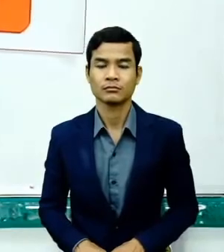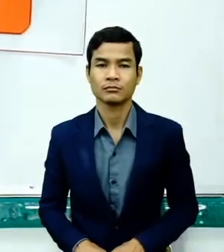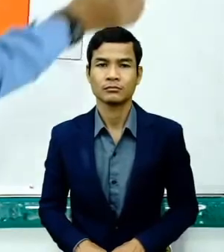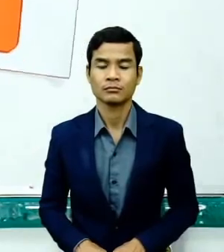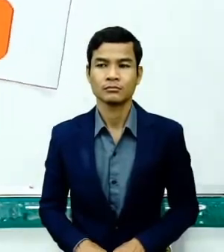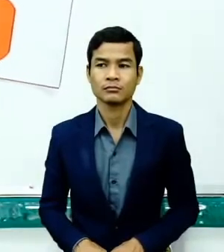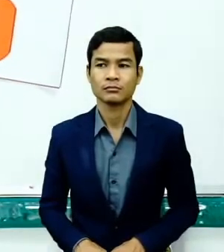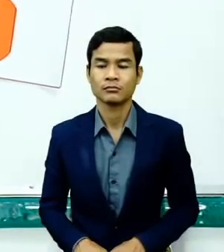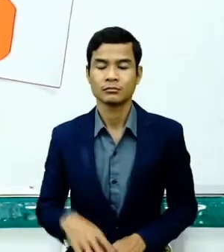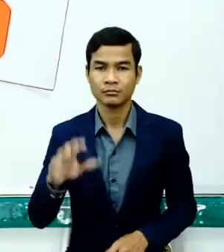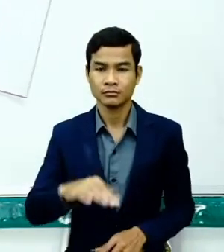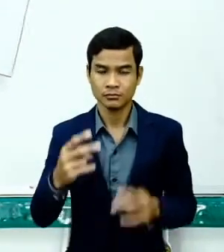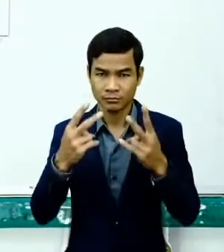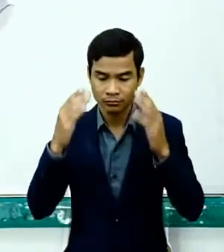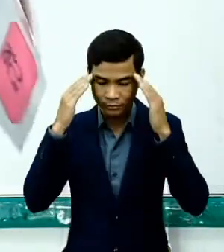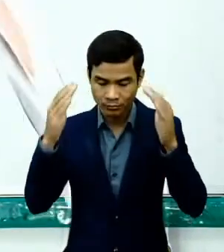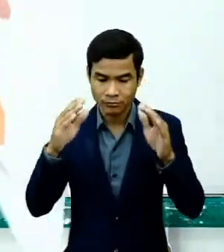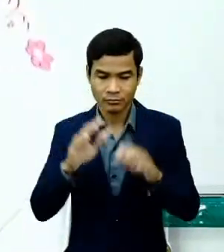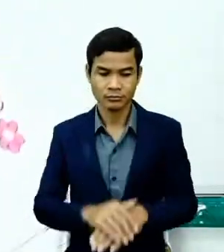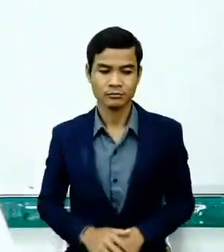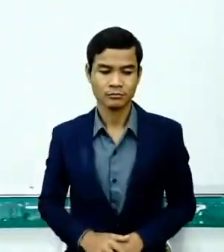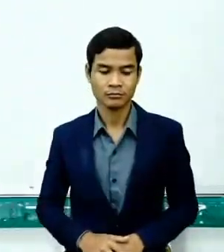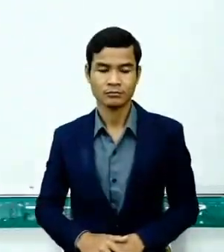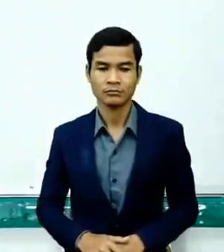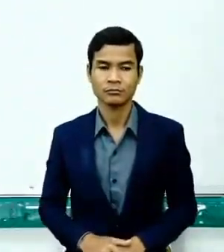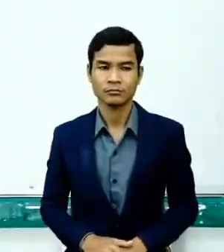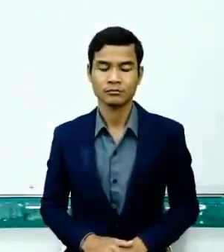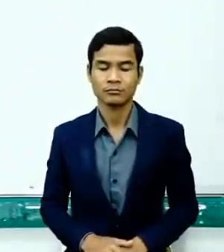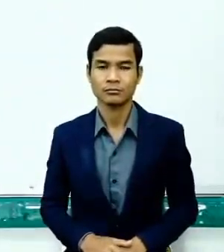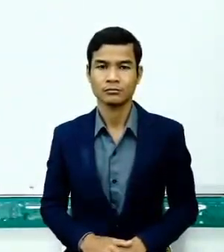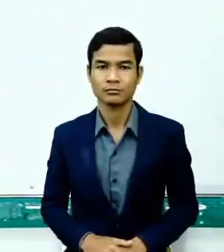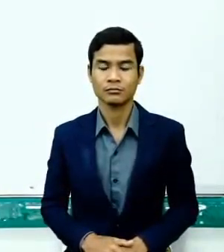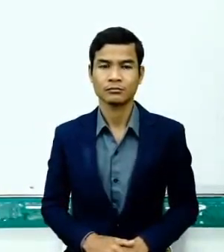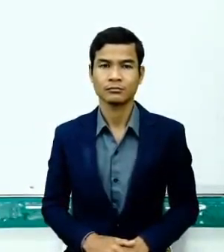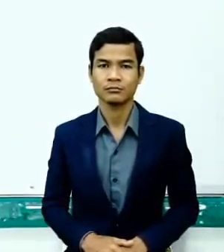ចាកូនបានមកក្តារខៀនទាំងអស់គ្នា